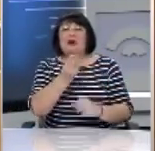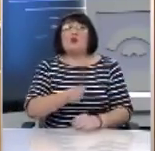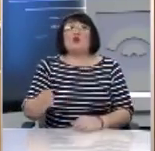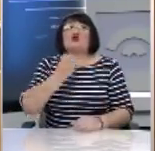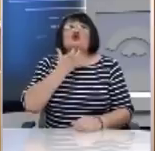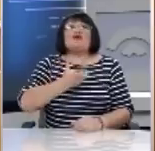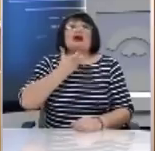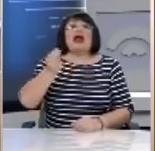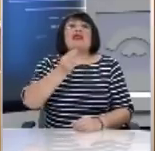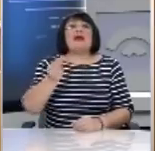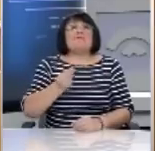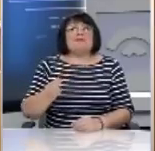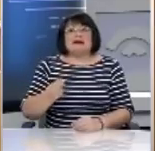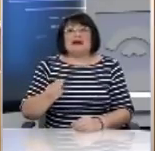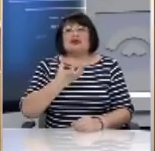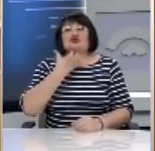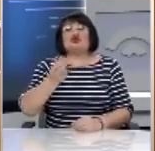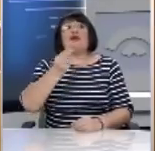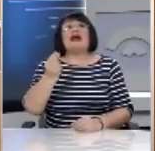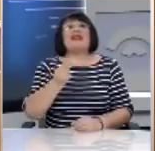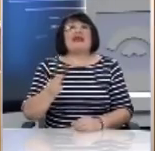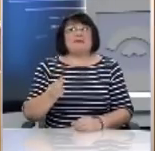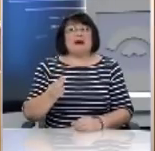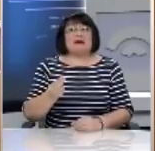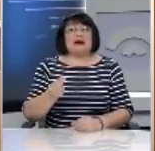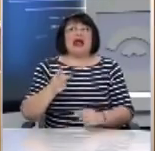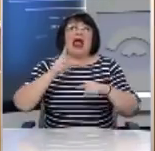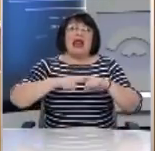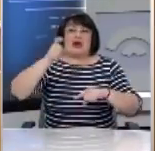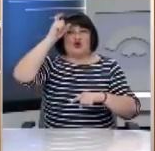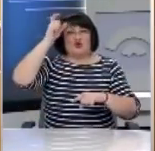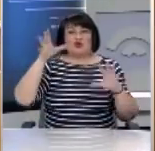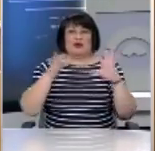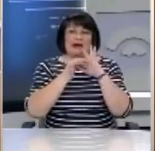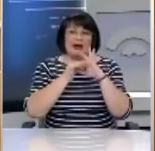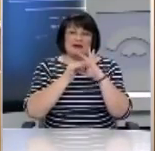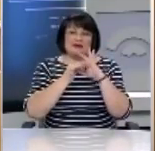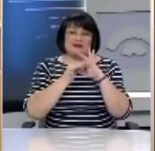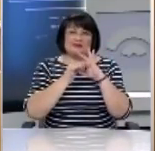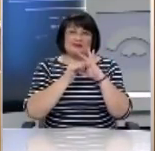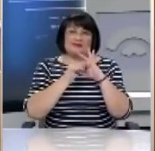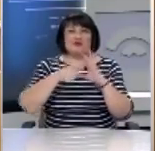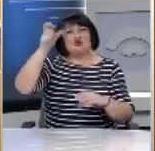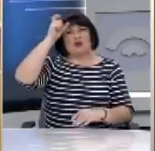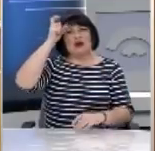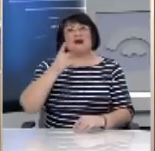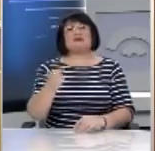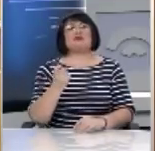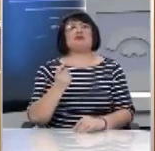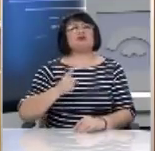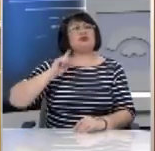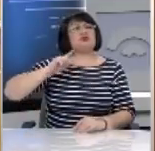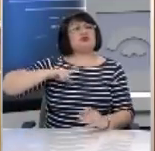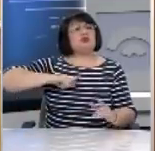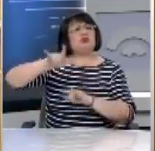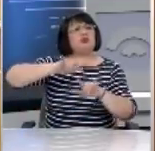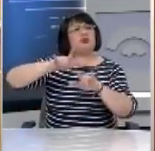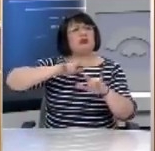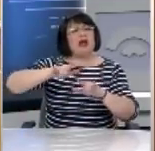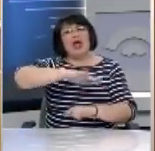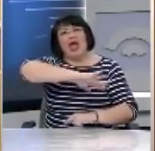τα μείζωνα θέματα των ελληνοτουρκικών σχέσεων, με τις τουρκικές παραβιάσεις στο Αιγαίο, με τις παραβιάσεις στην Κυπριακή Αποκλειστική